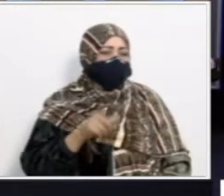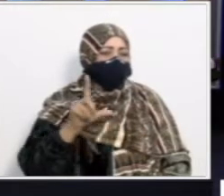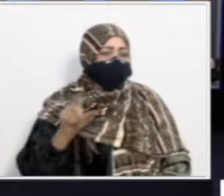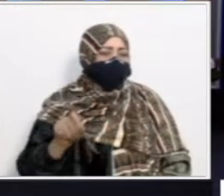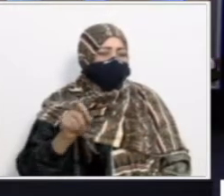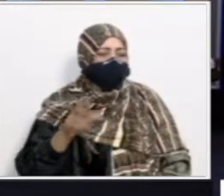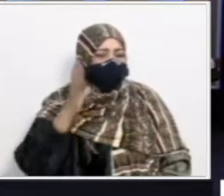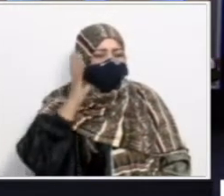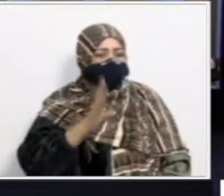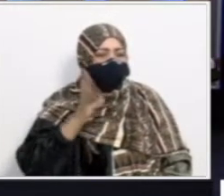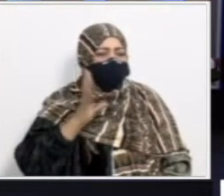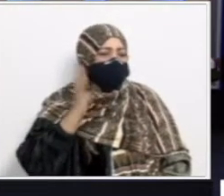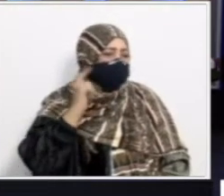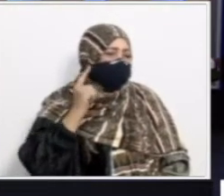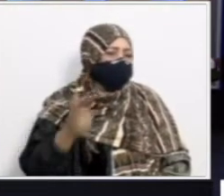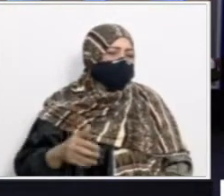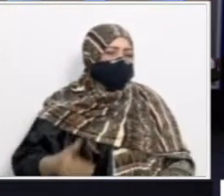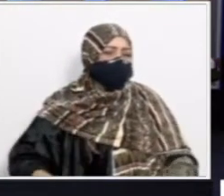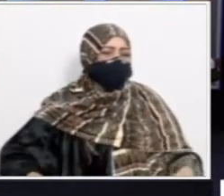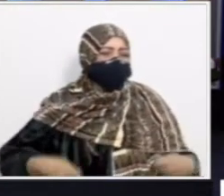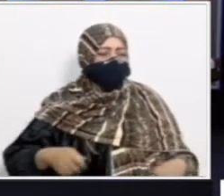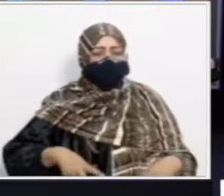عادي وخلاص واضح ان شاء الله